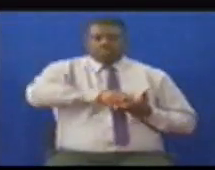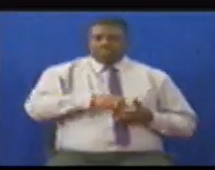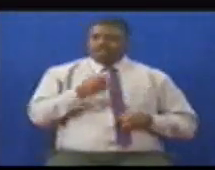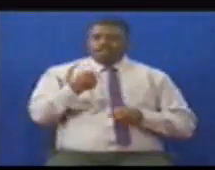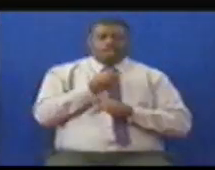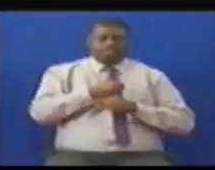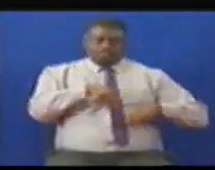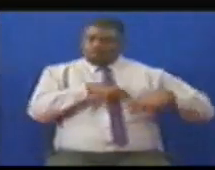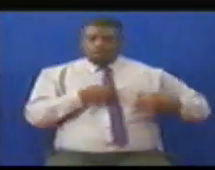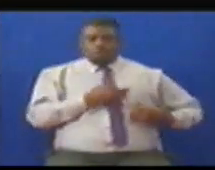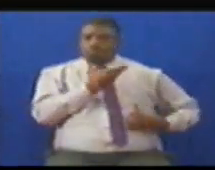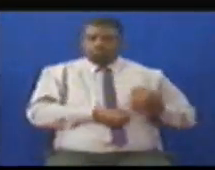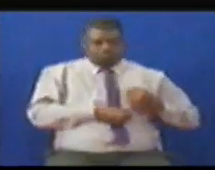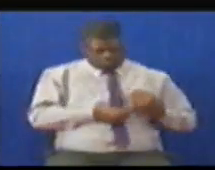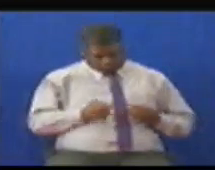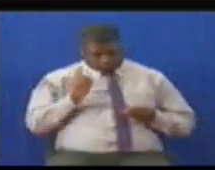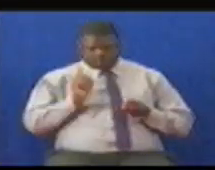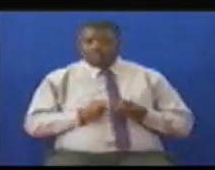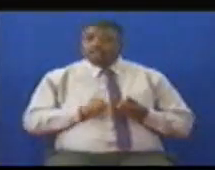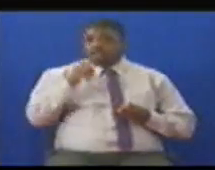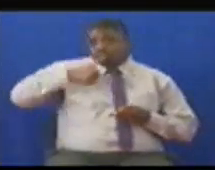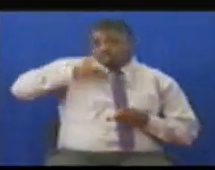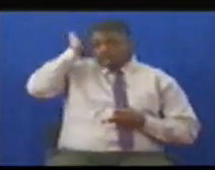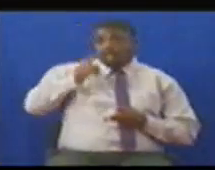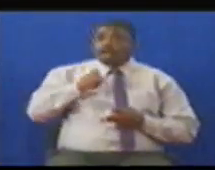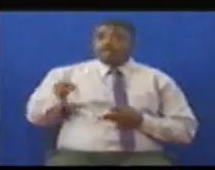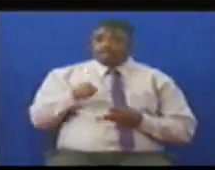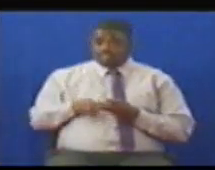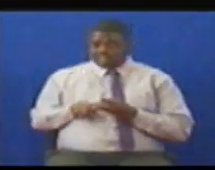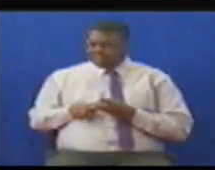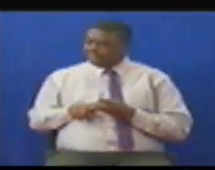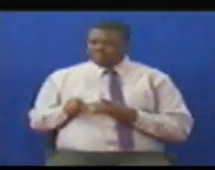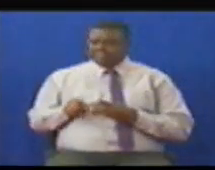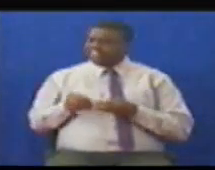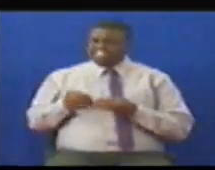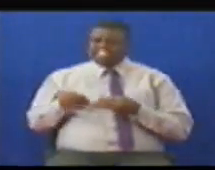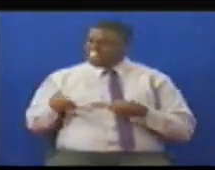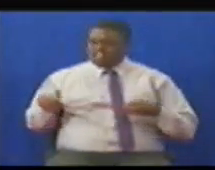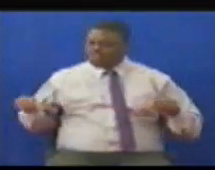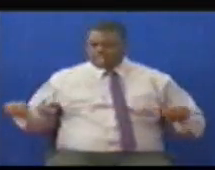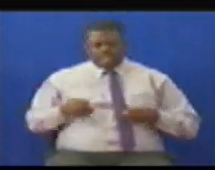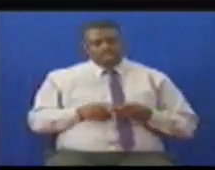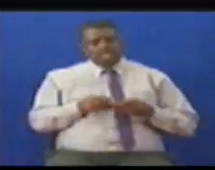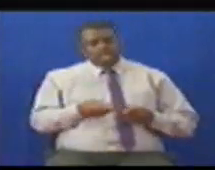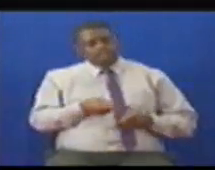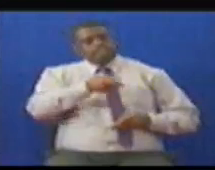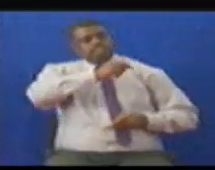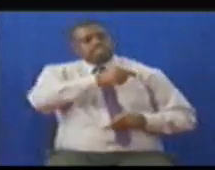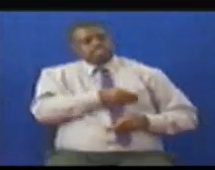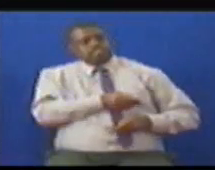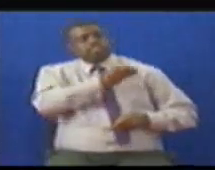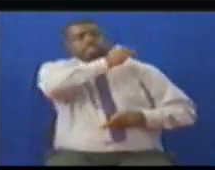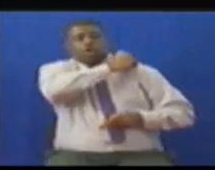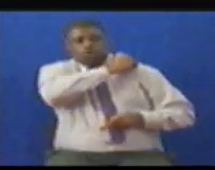ghali. Tatu, serikali ichukue hatua ili kuondoa ucheleweshaji wa watumishi wa umma kupanda madaraja na kubadilisha